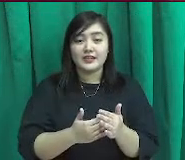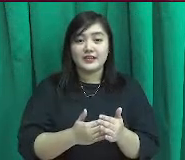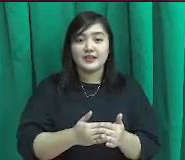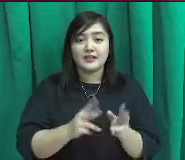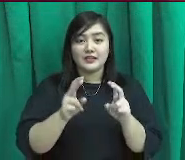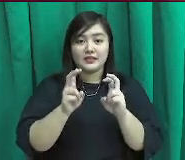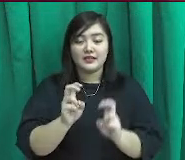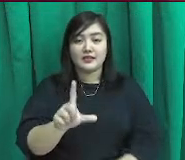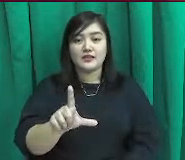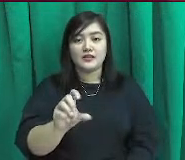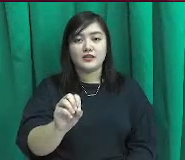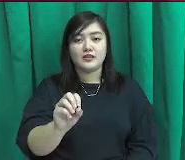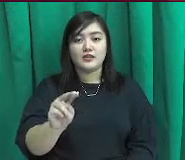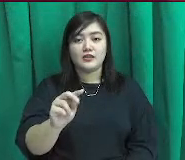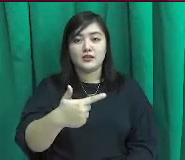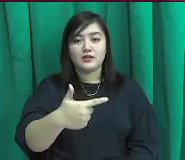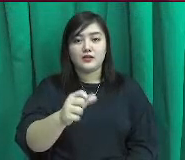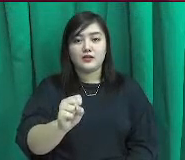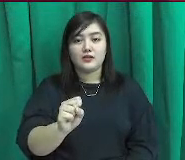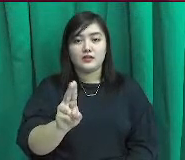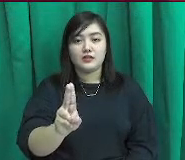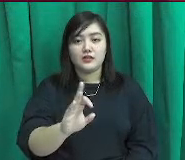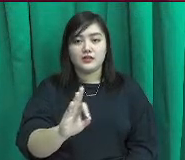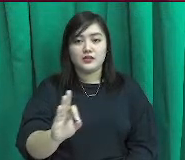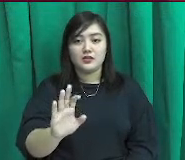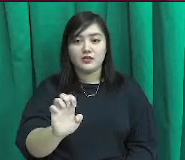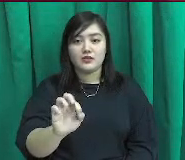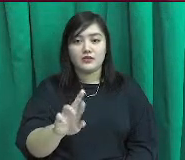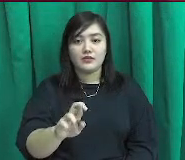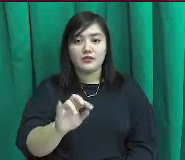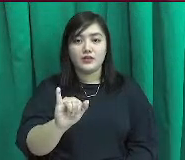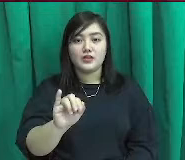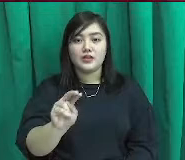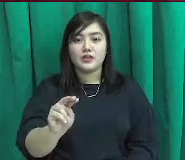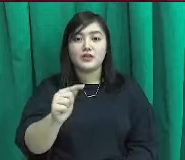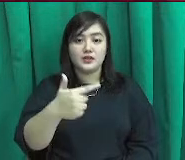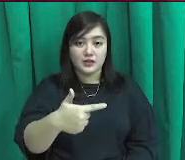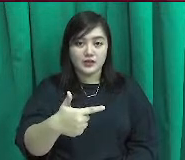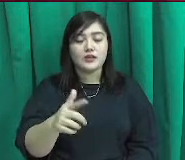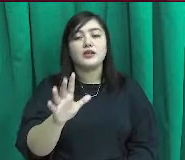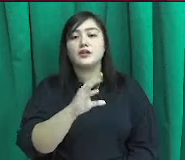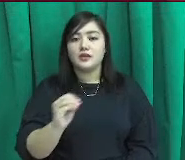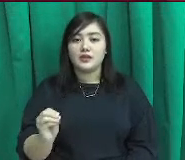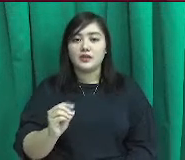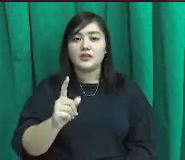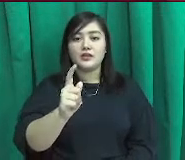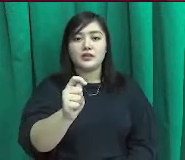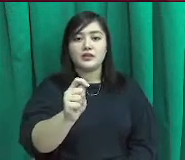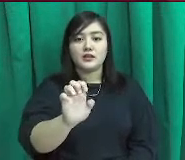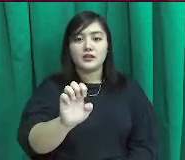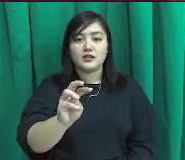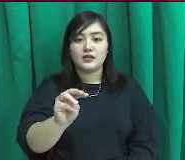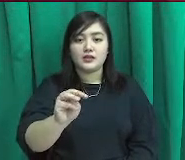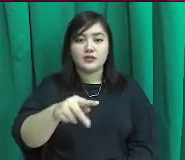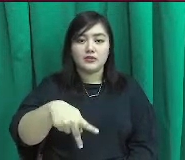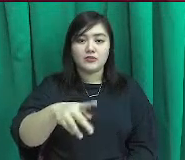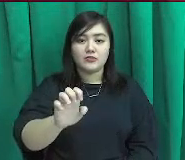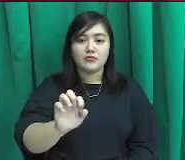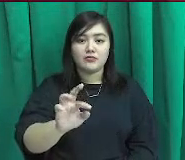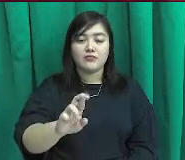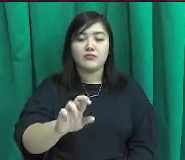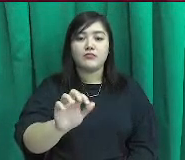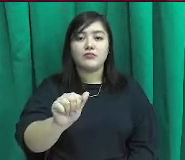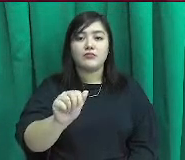yung temperance? Yeah, that's it. Long suffering, temperance. Yung, yung long suffering at saka temperance, iilan lamang ang mga taong